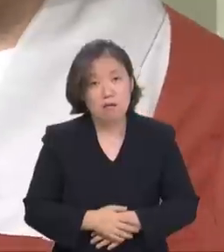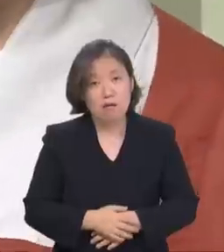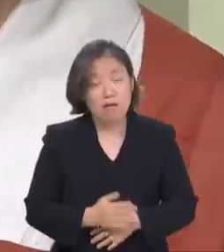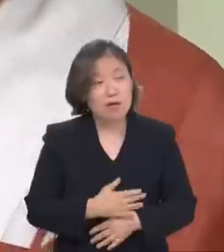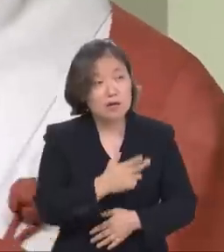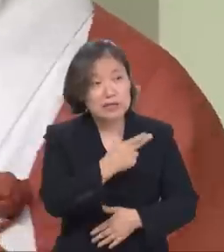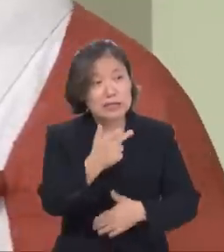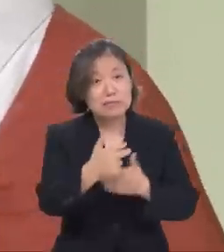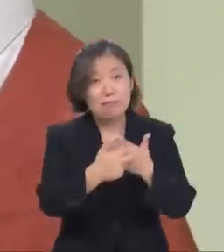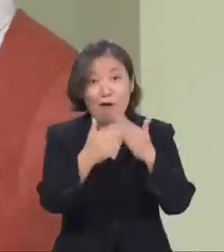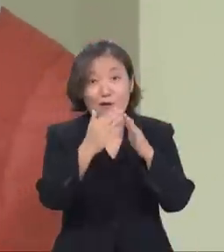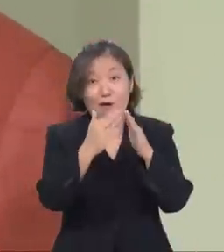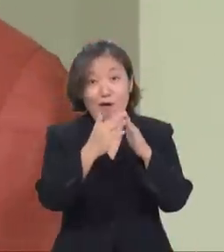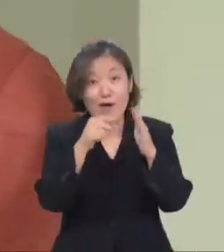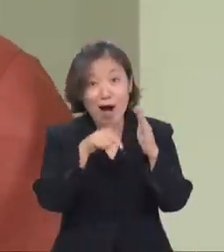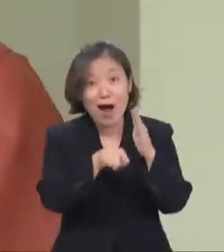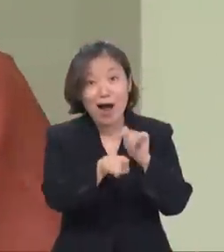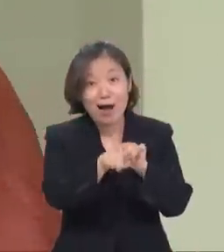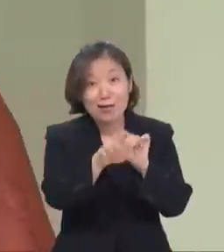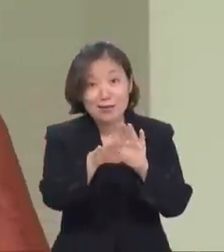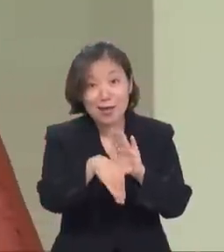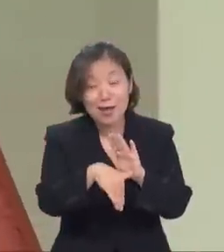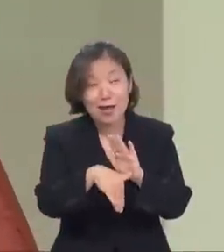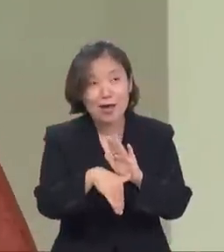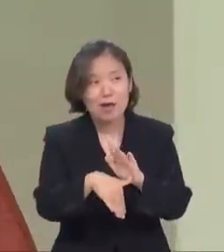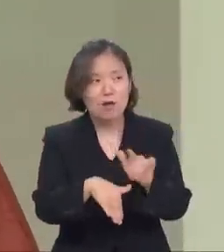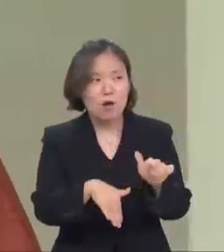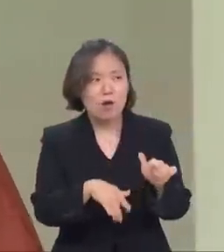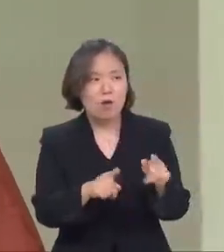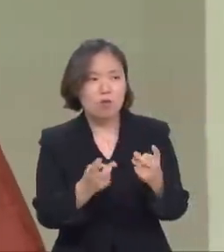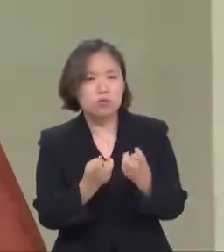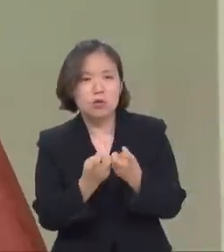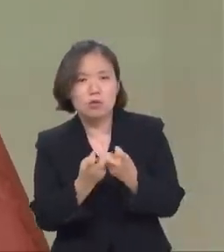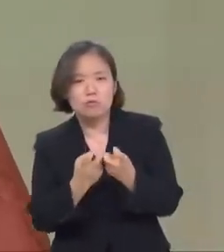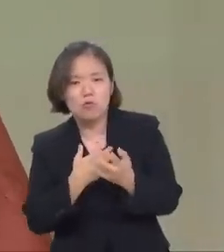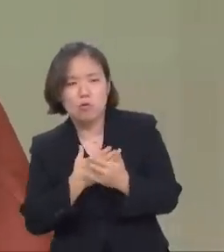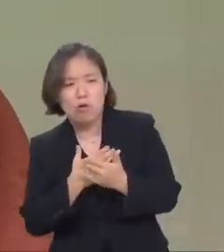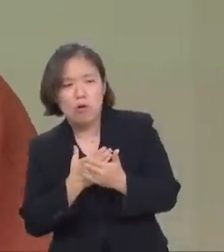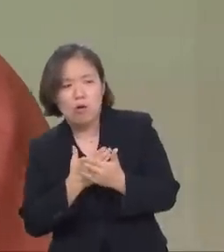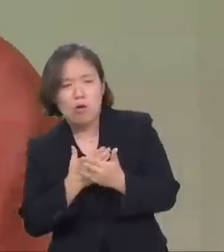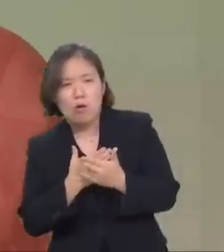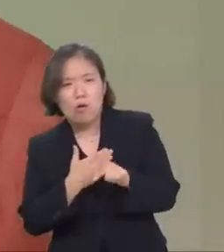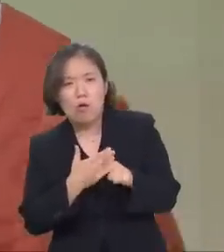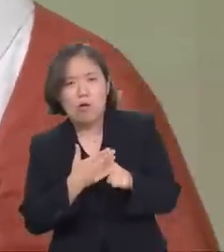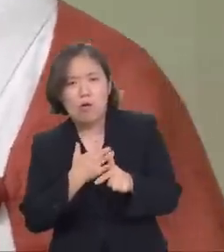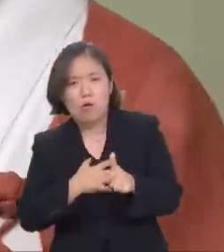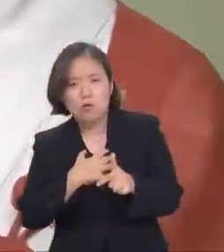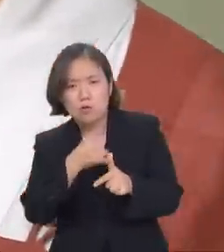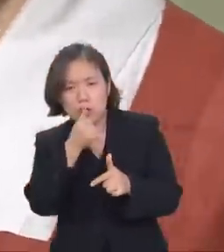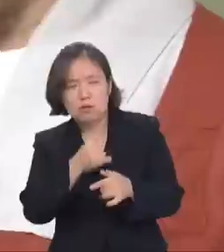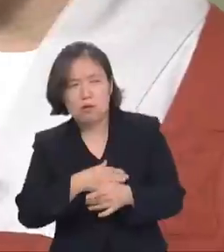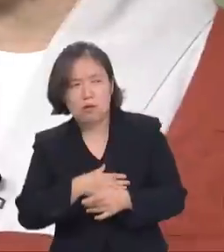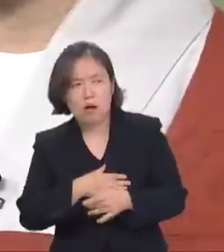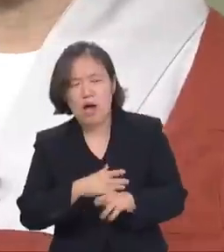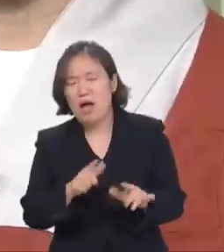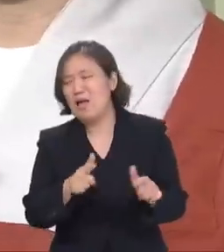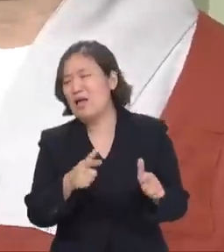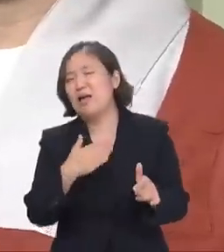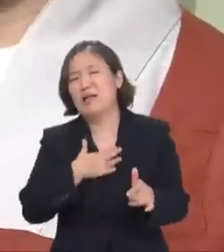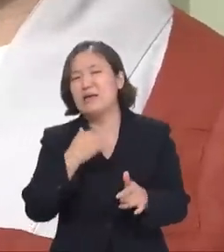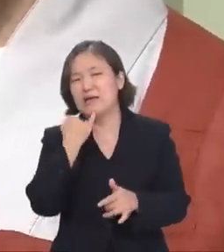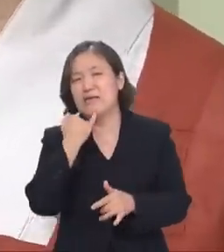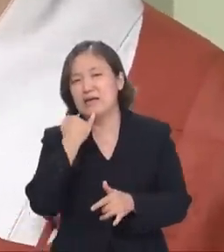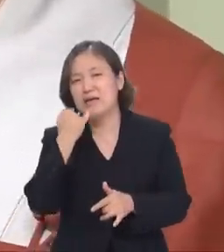큰 병원에 정밀 검진은 받으러 가면 아 그저 사람 마음이 어떡하지 좀 무섭다 아냐 아냐 괜찮을 거야